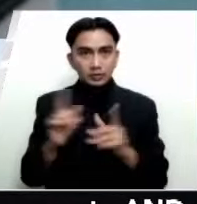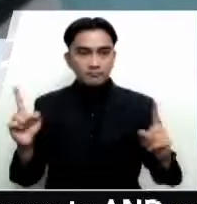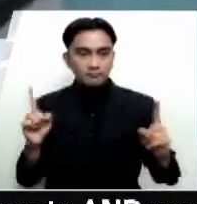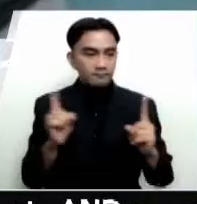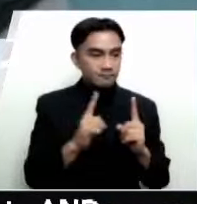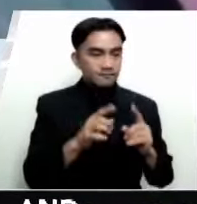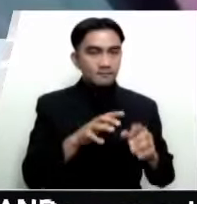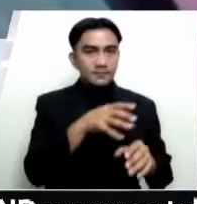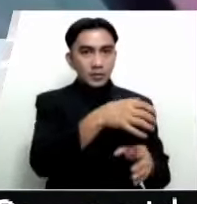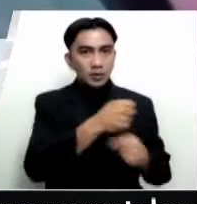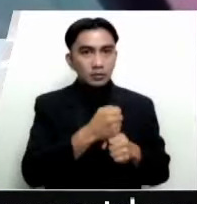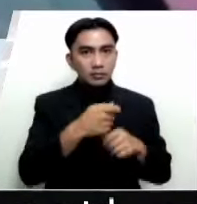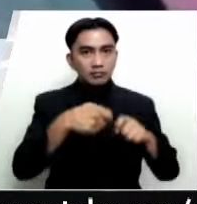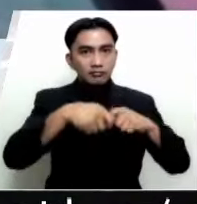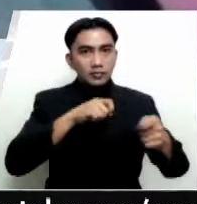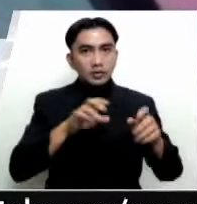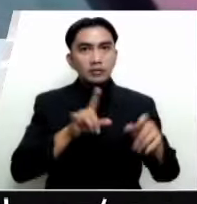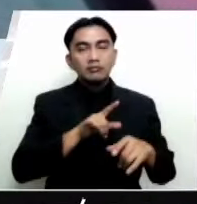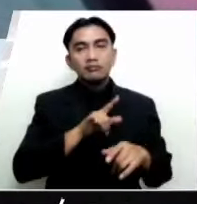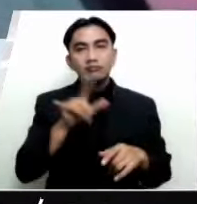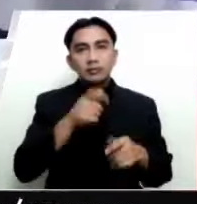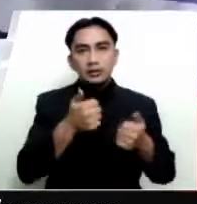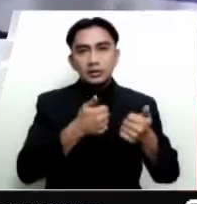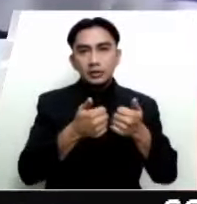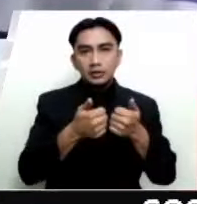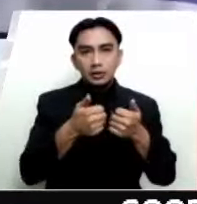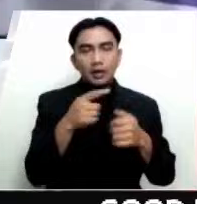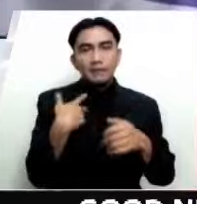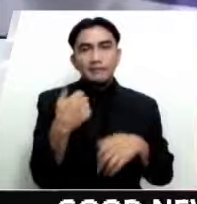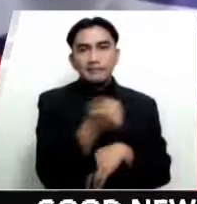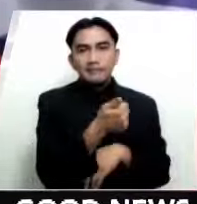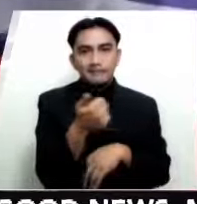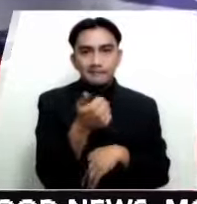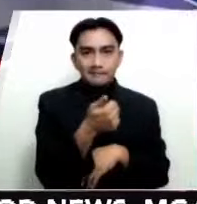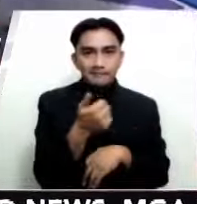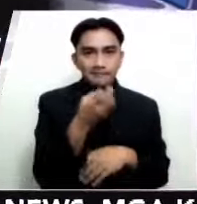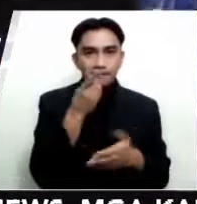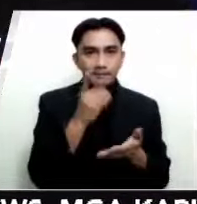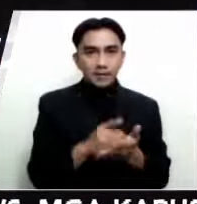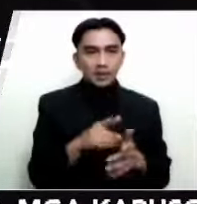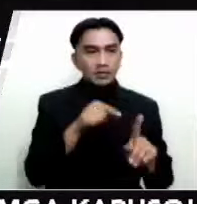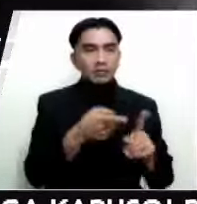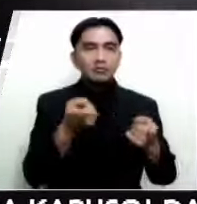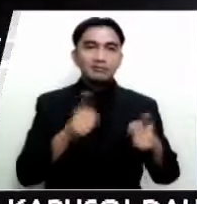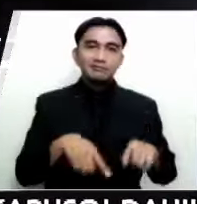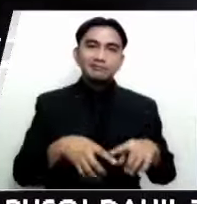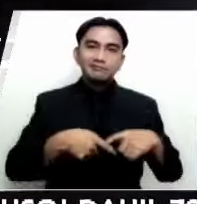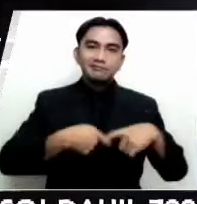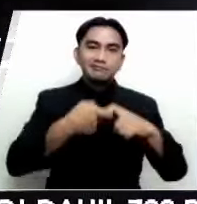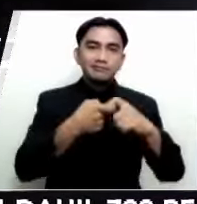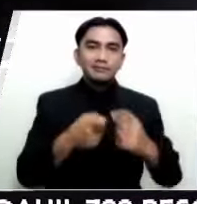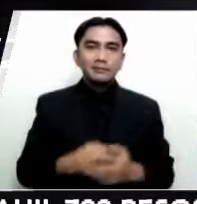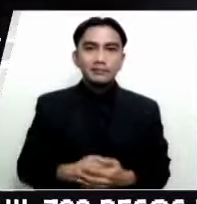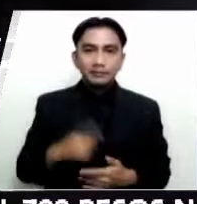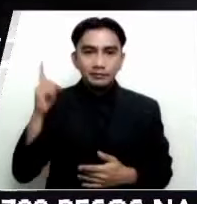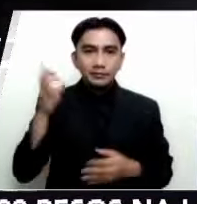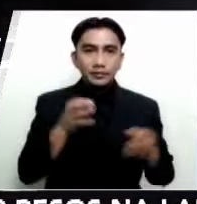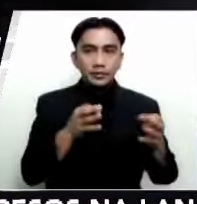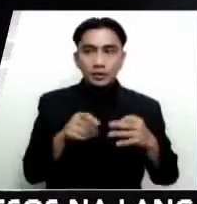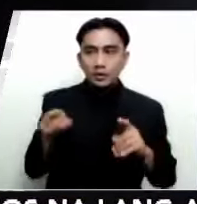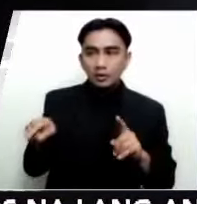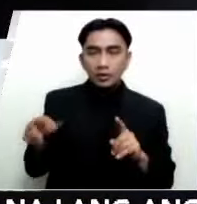travel documents. Naun siya mituloy ang kanyang pagbiyahe. 7 years ako nagtrabaho, walang trabaho yan. Ayaw niya nga na umalis